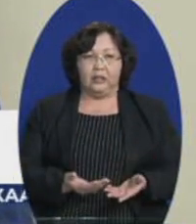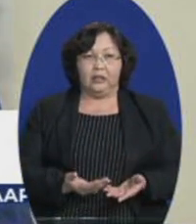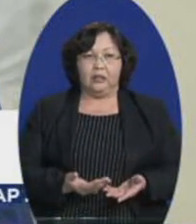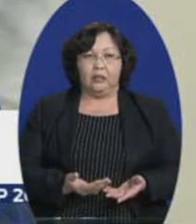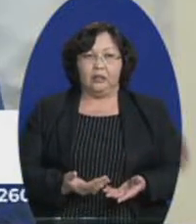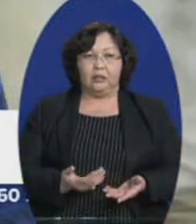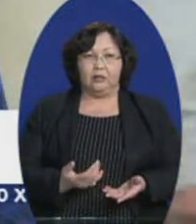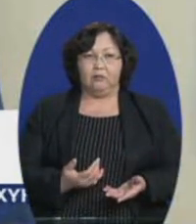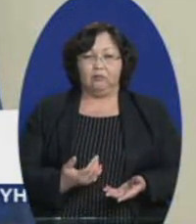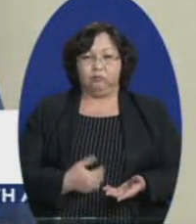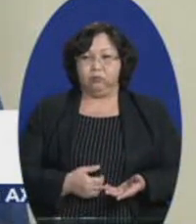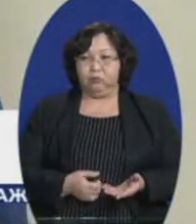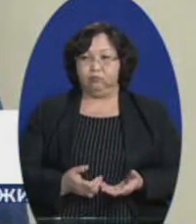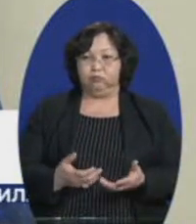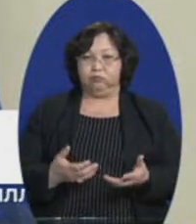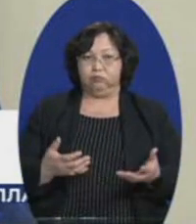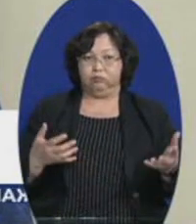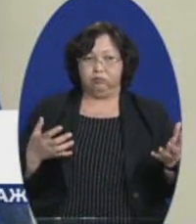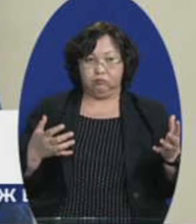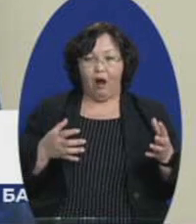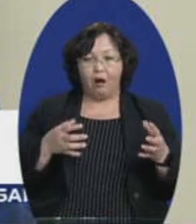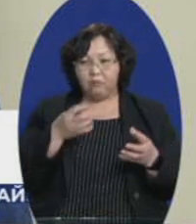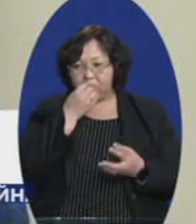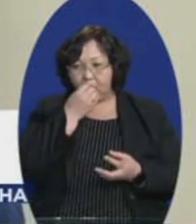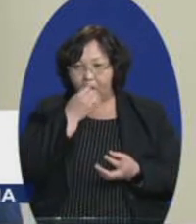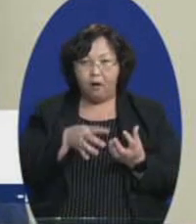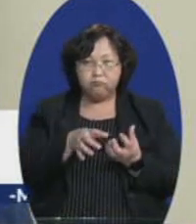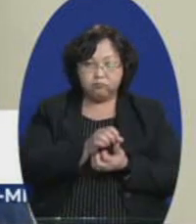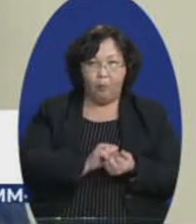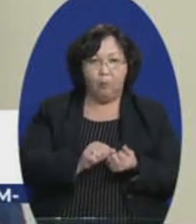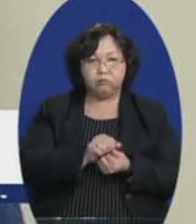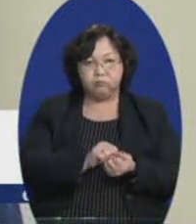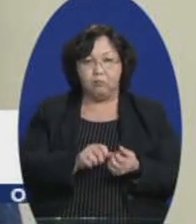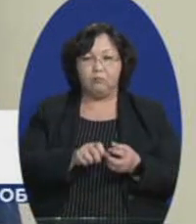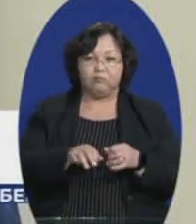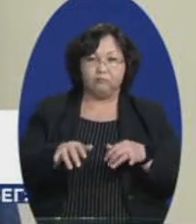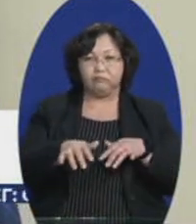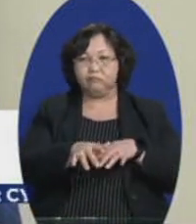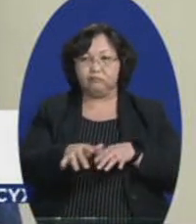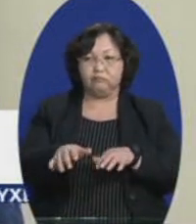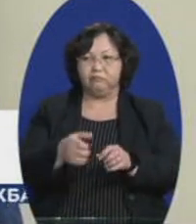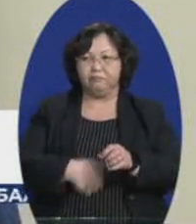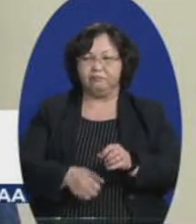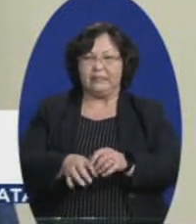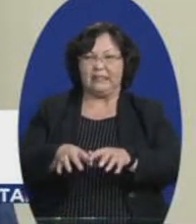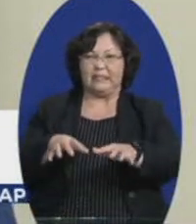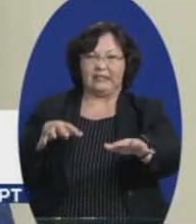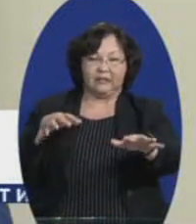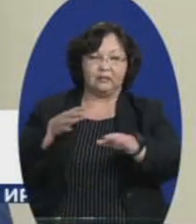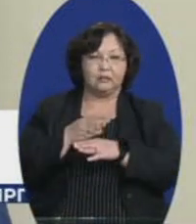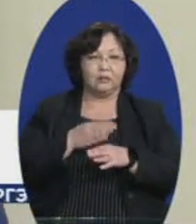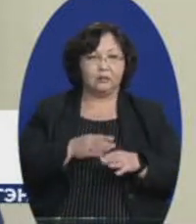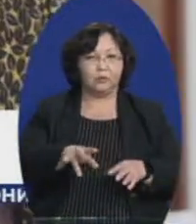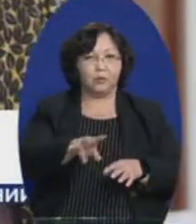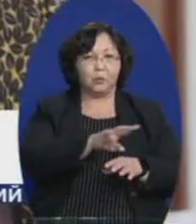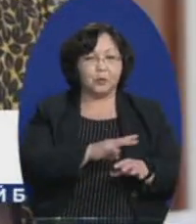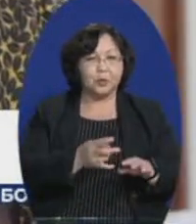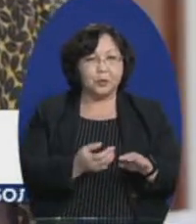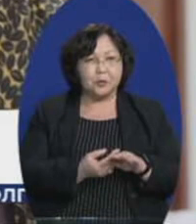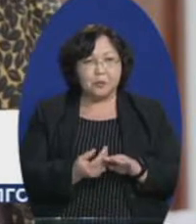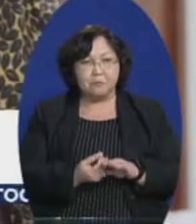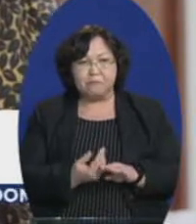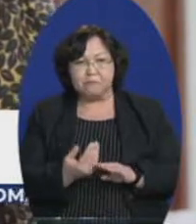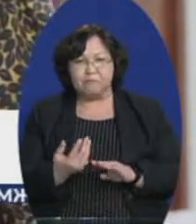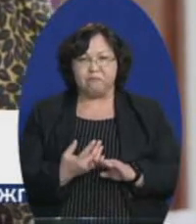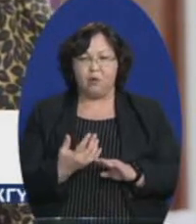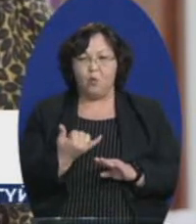өссөн мал бол чирийг доройтуулаад талхалтанд оруулаад даацсан хэтэрсэн учраас бол ийм нөхцөл бүрчээр өгч байна. Энэ жил ихтэл